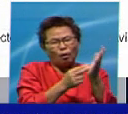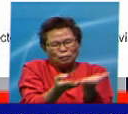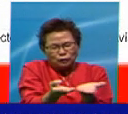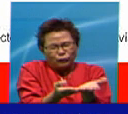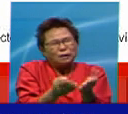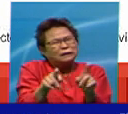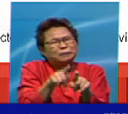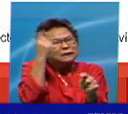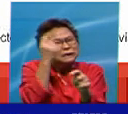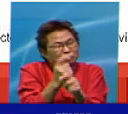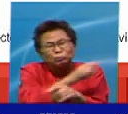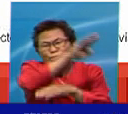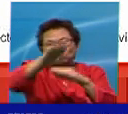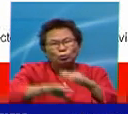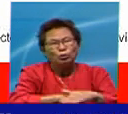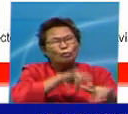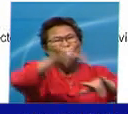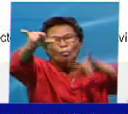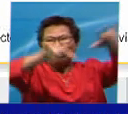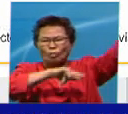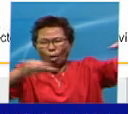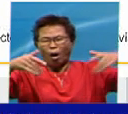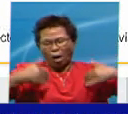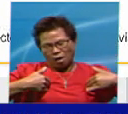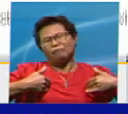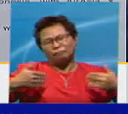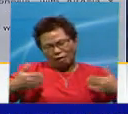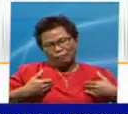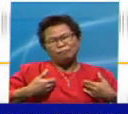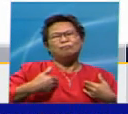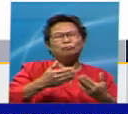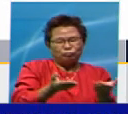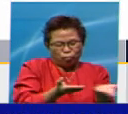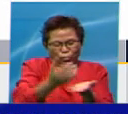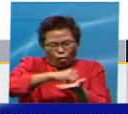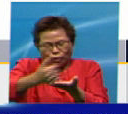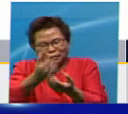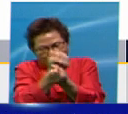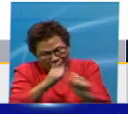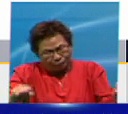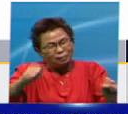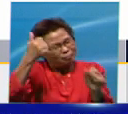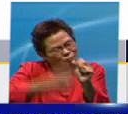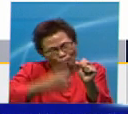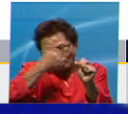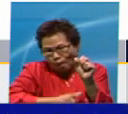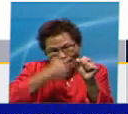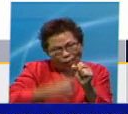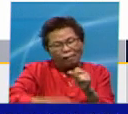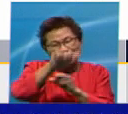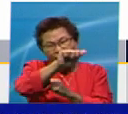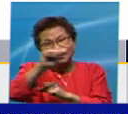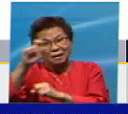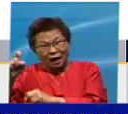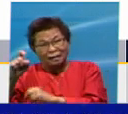yang ditetapkan kesemua rangkaian penerbangannya turut menjalani operasi audit ke keselamatan yetta malah Asia